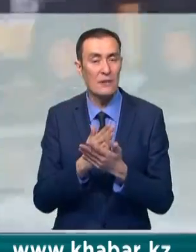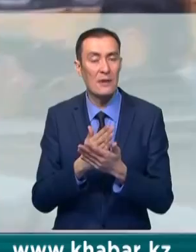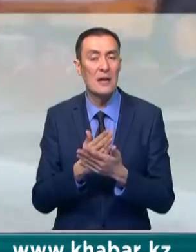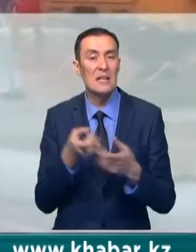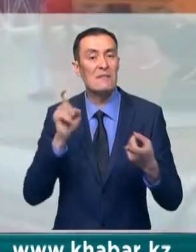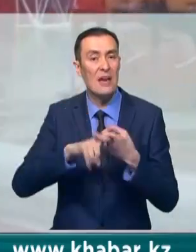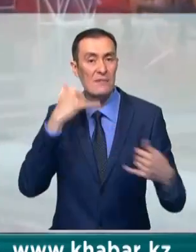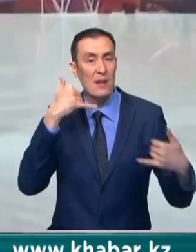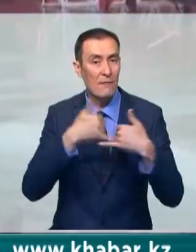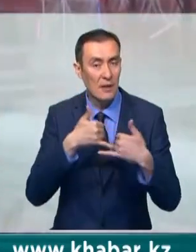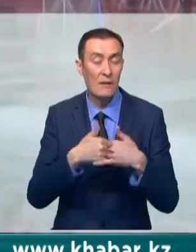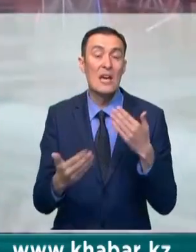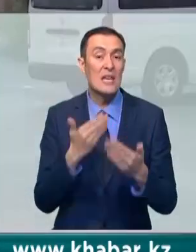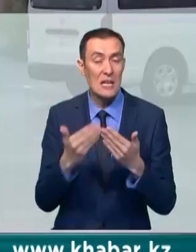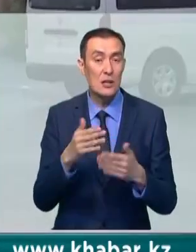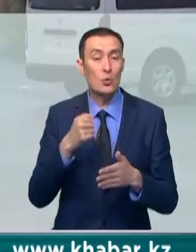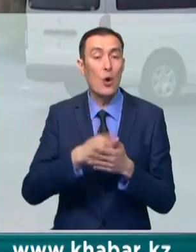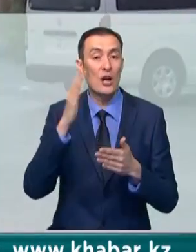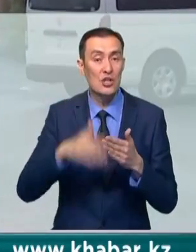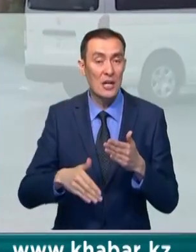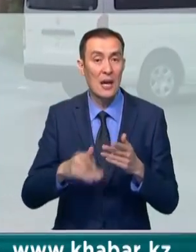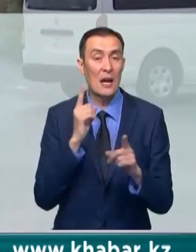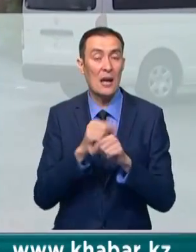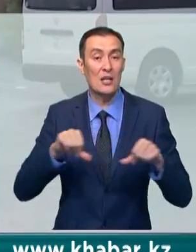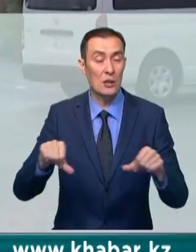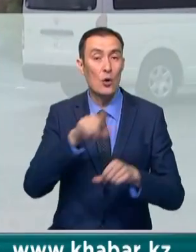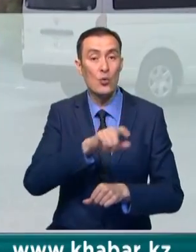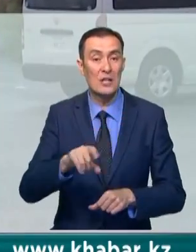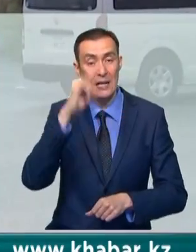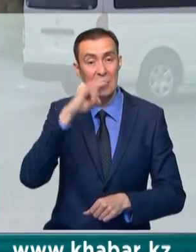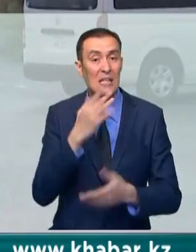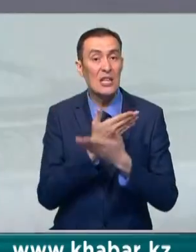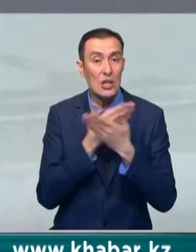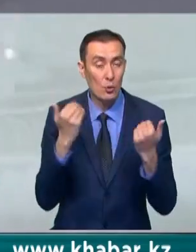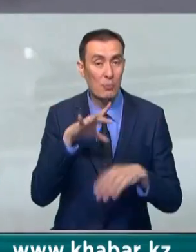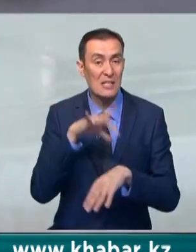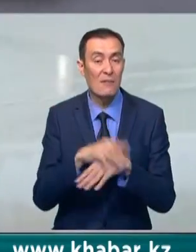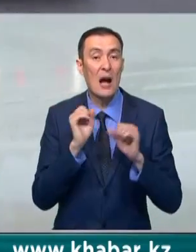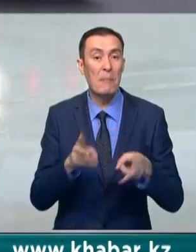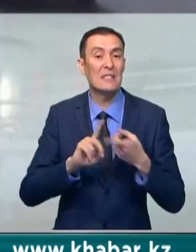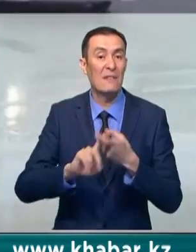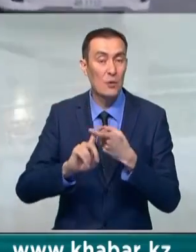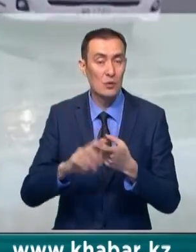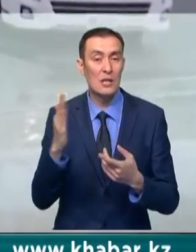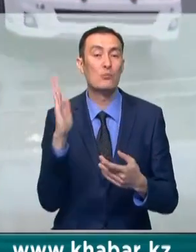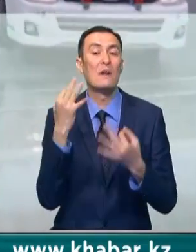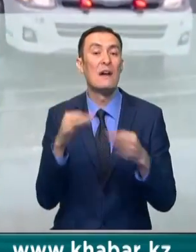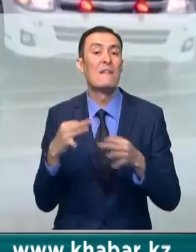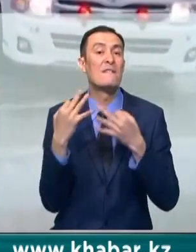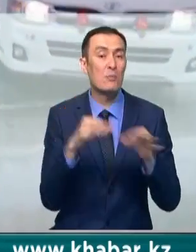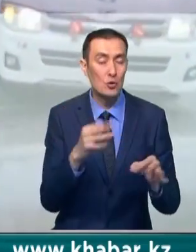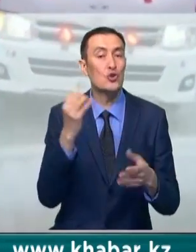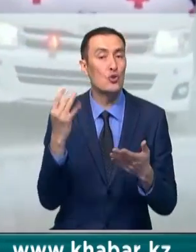в тесном контакте. Если до окончания карантина у граждан Казахстана не будет обнаружено признаков опасного вируса, их выпустят, но